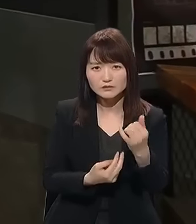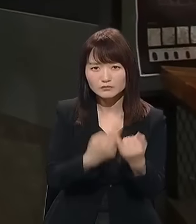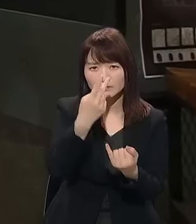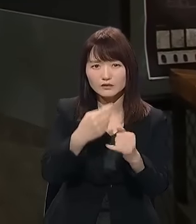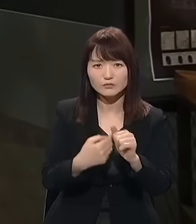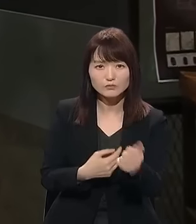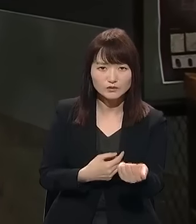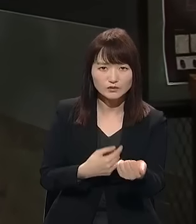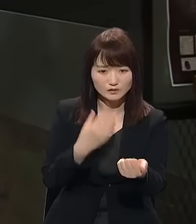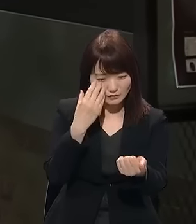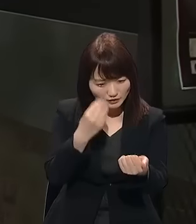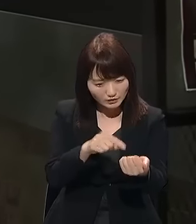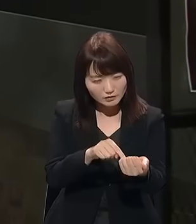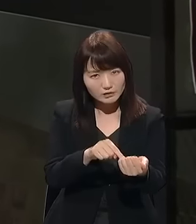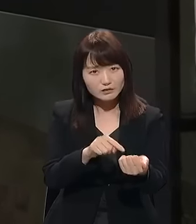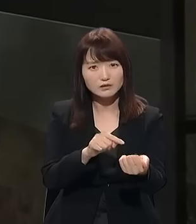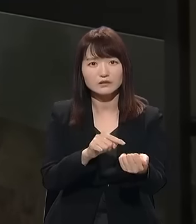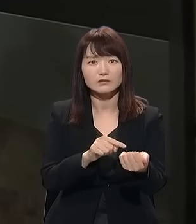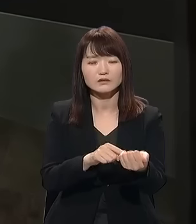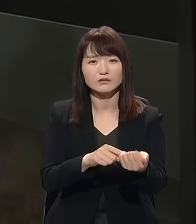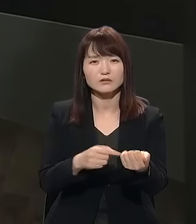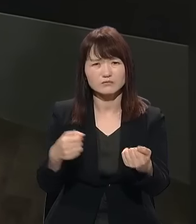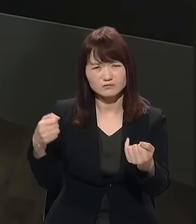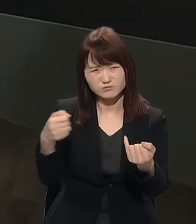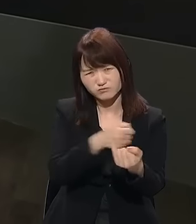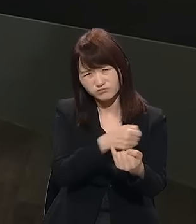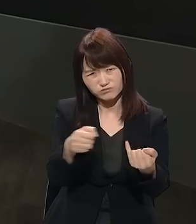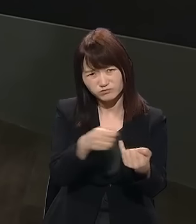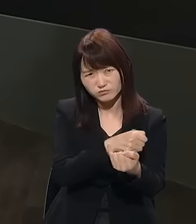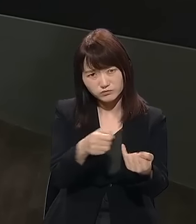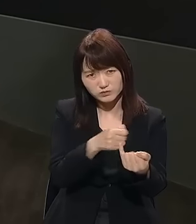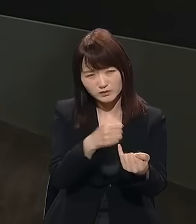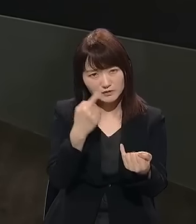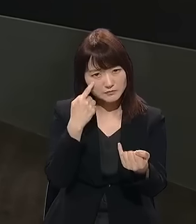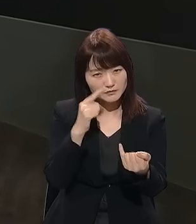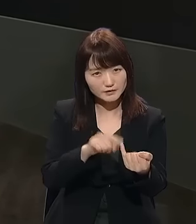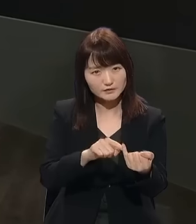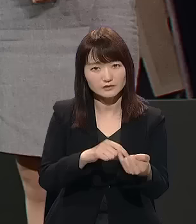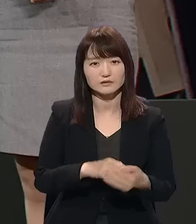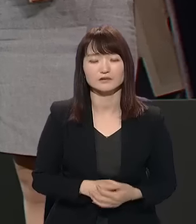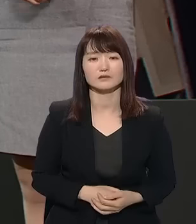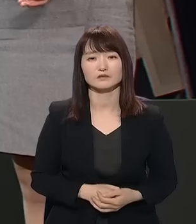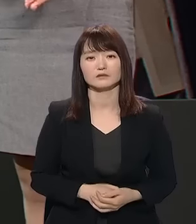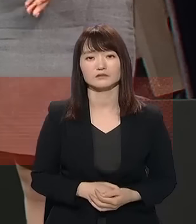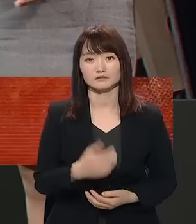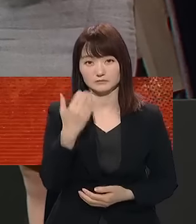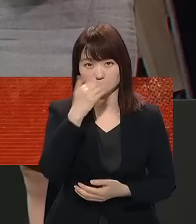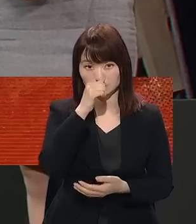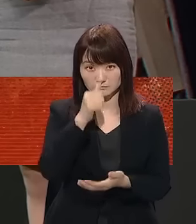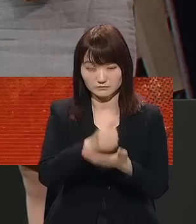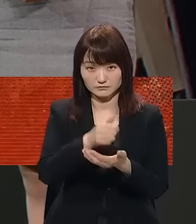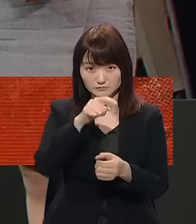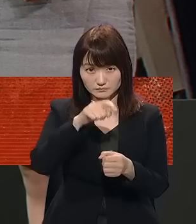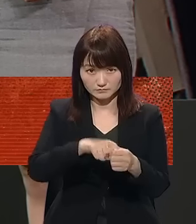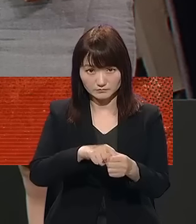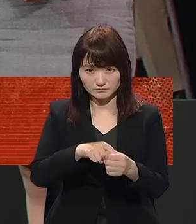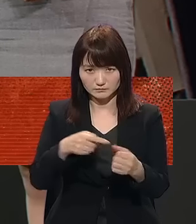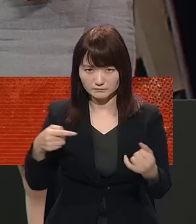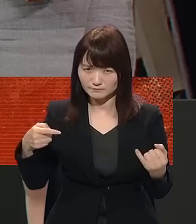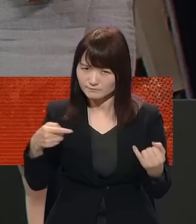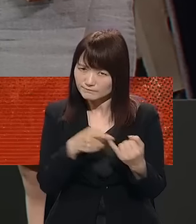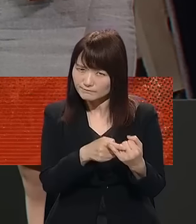숨져 있었던 건데요 여성의 시즌에선 폭행 흔적까지 발견됐습니다 성범죄 목적에 살인이